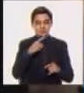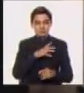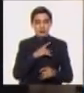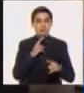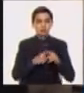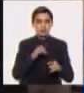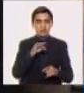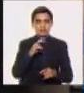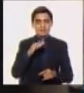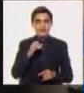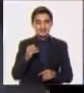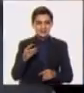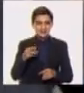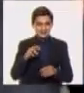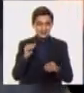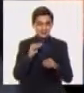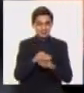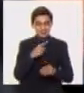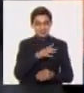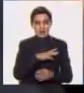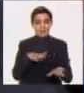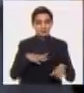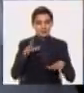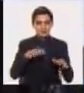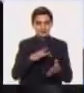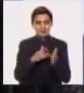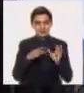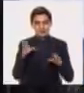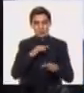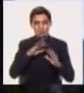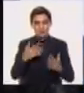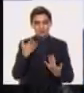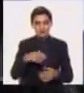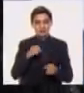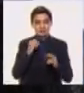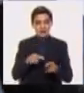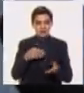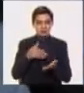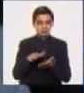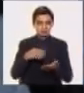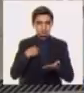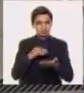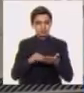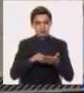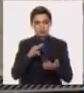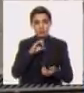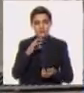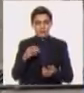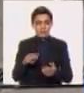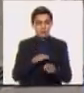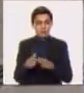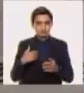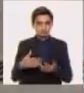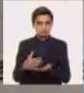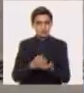Қосымша инвестиция құйыңыз. Ал орталық базардан әбден көңілі қалған саудагерлер арнайы бас тарту хатын жазып тауарларымыздың түгелін жинап